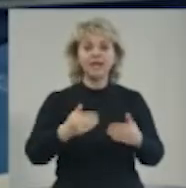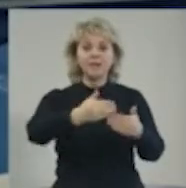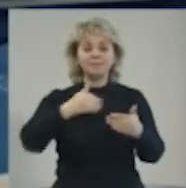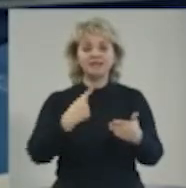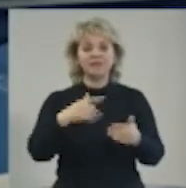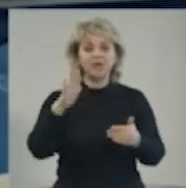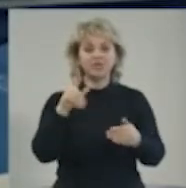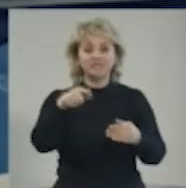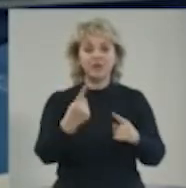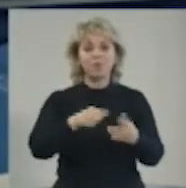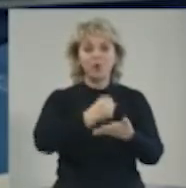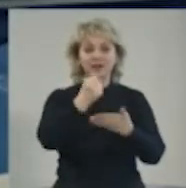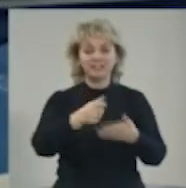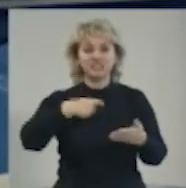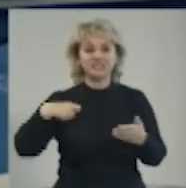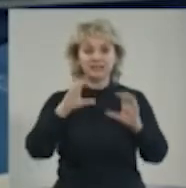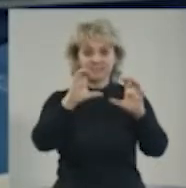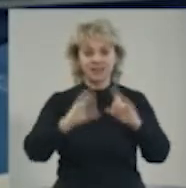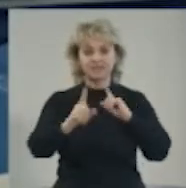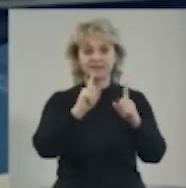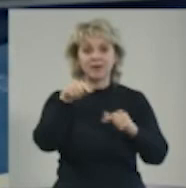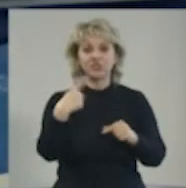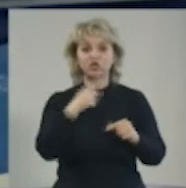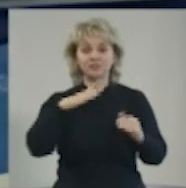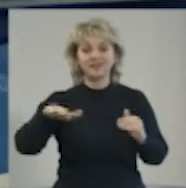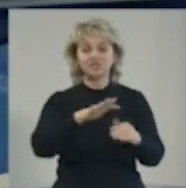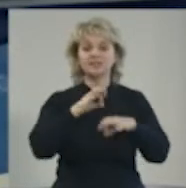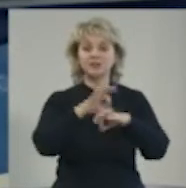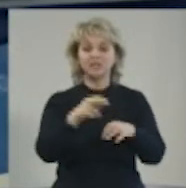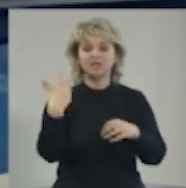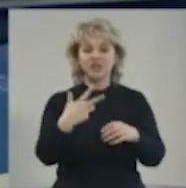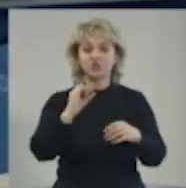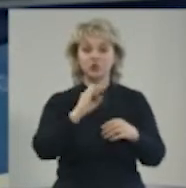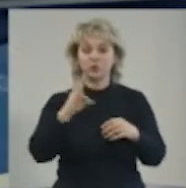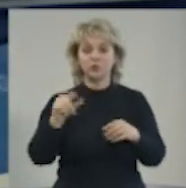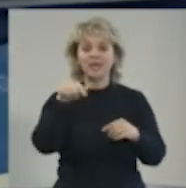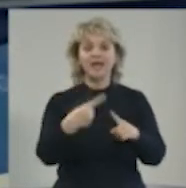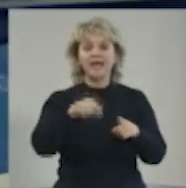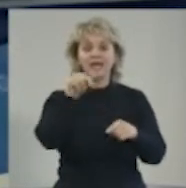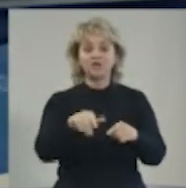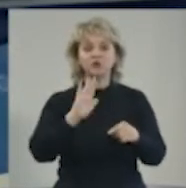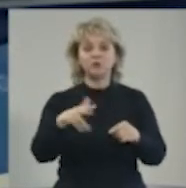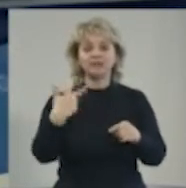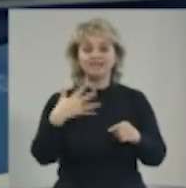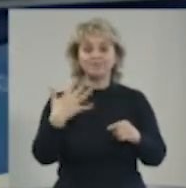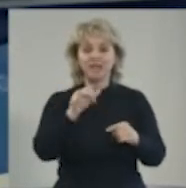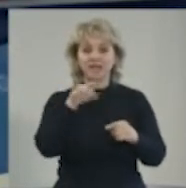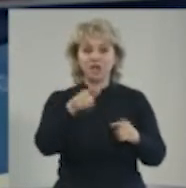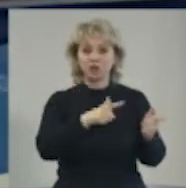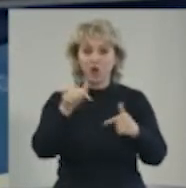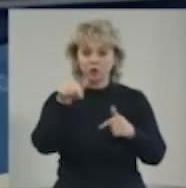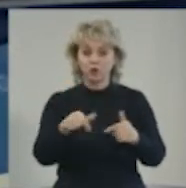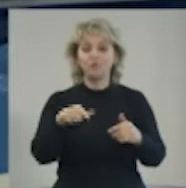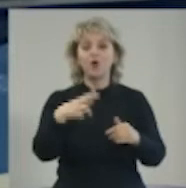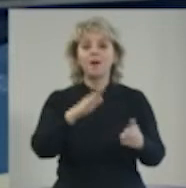Предварительное голосование по кандидатам в депутаты ЗАГС Собрания «Единая Россия» проведет 3 июня. Претендентам до 35 лет подготовить